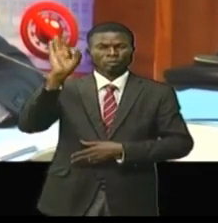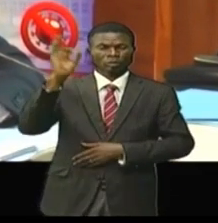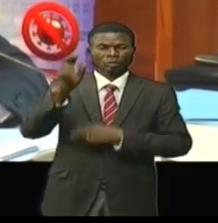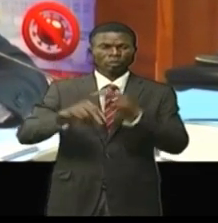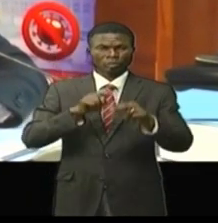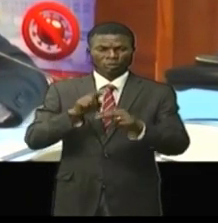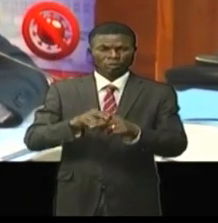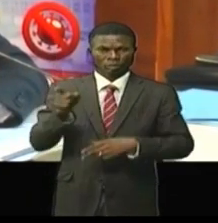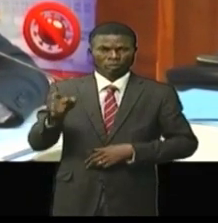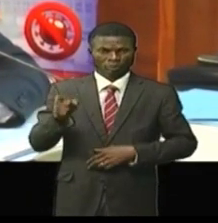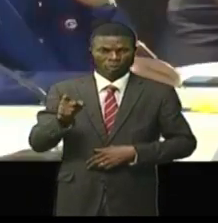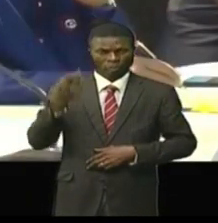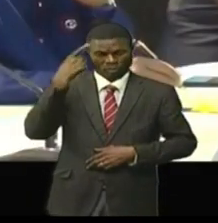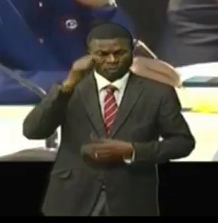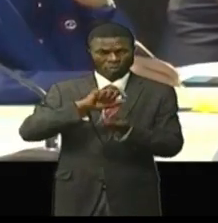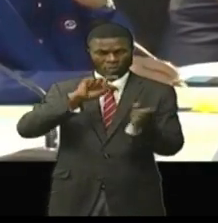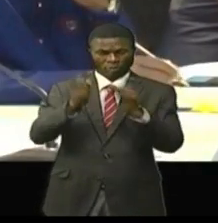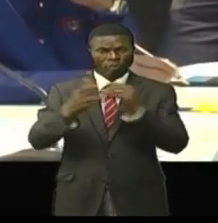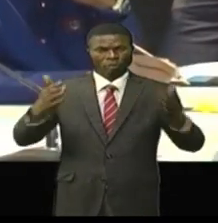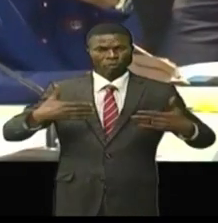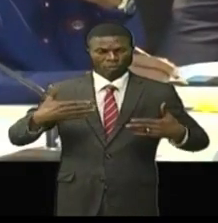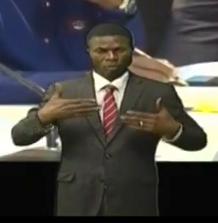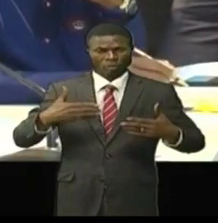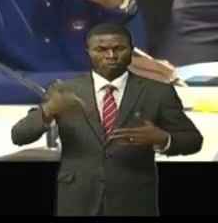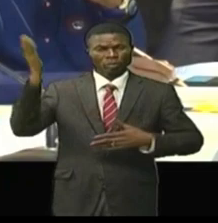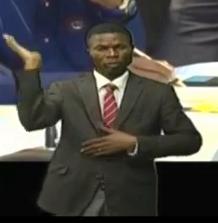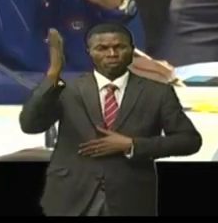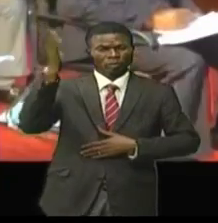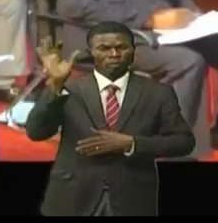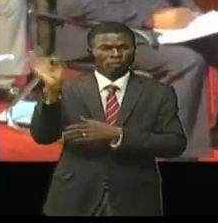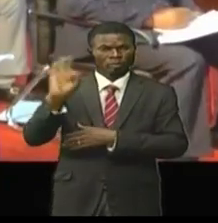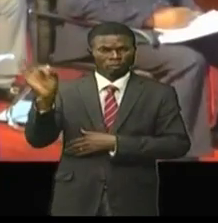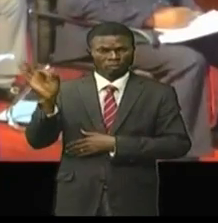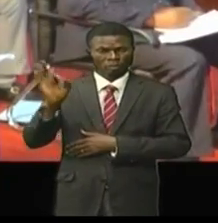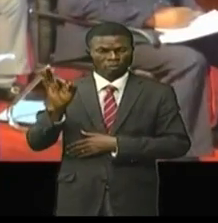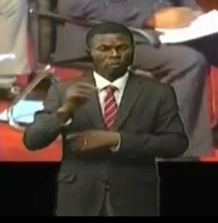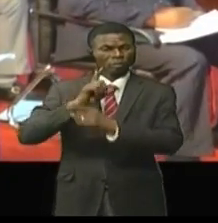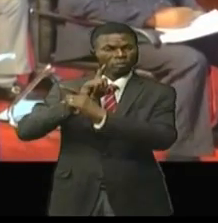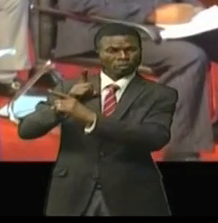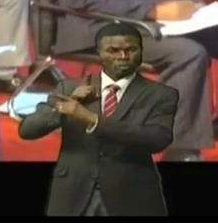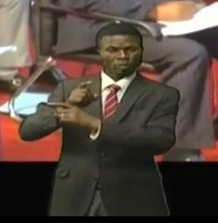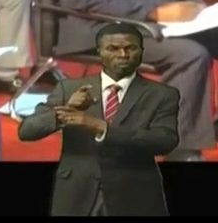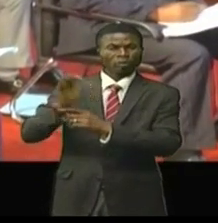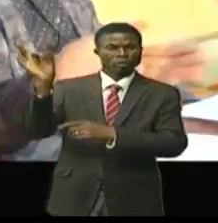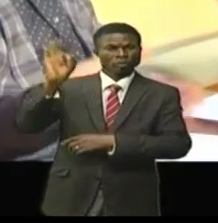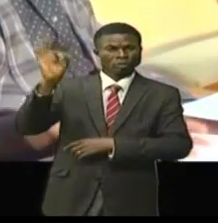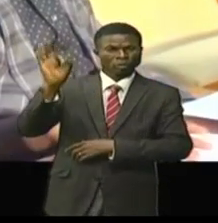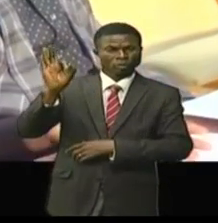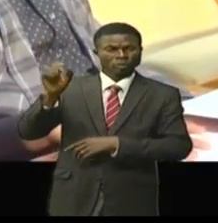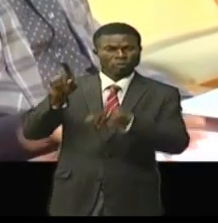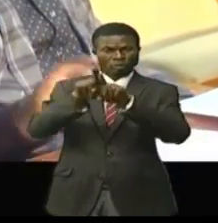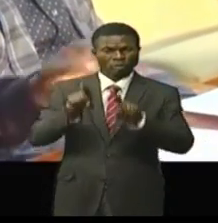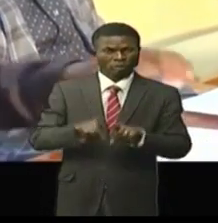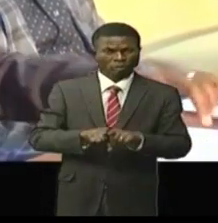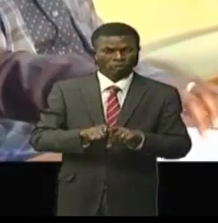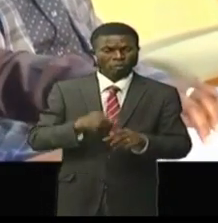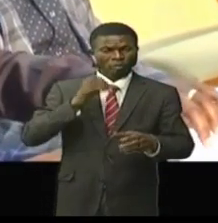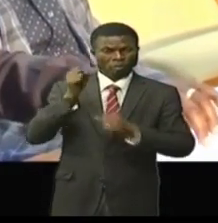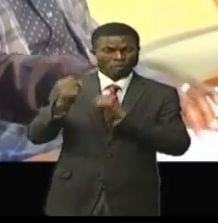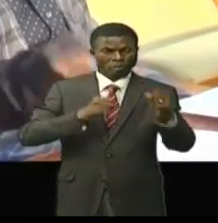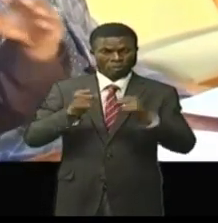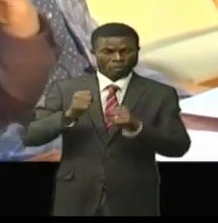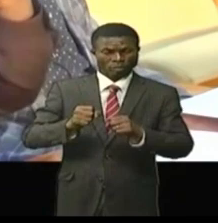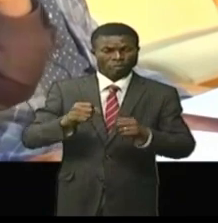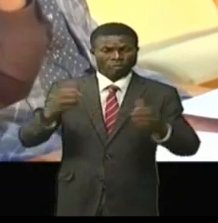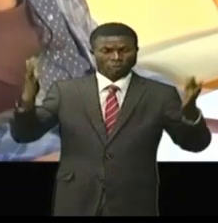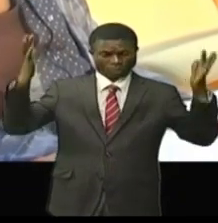Honoré Moulumba, sur le changement climatique et le reboisement des forêts. Est-ce que la protection de la faune-flore ainsi que la lutte contre le